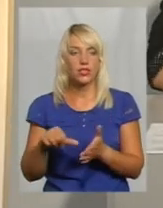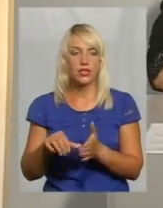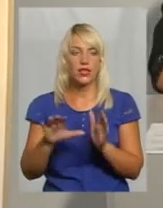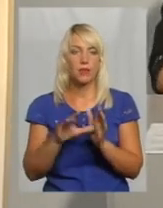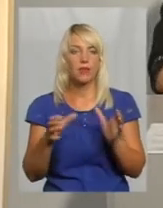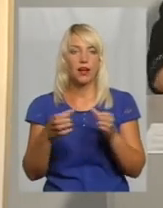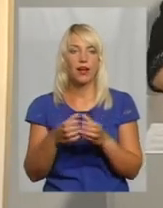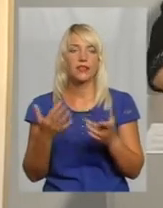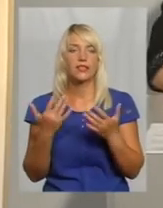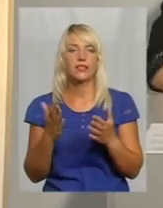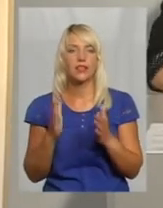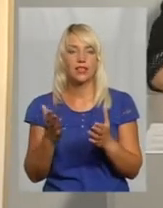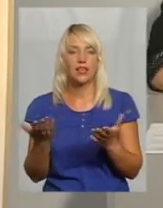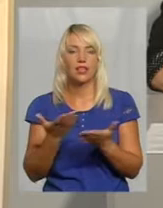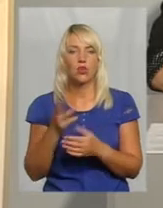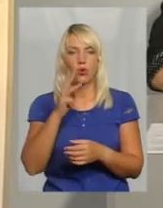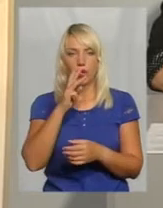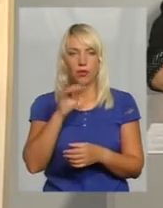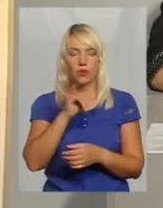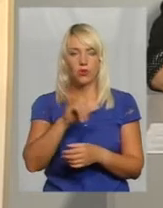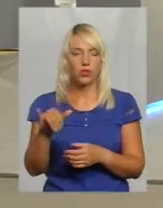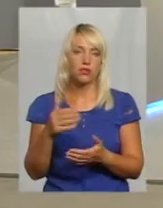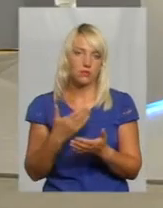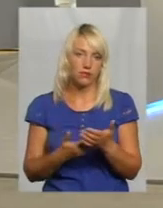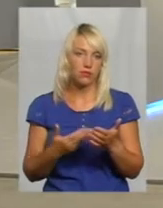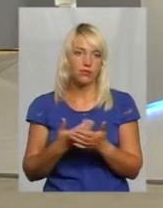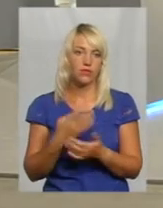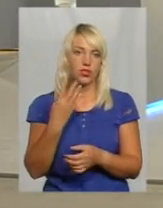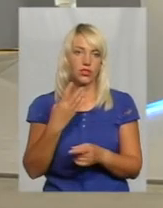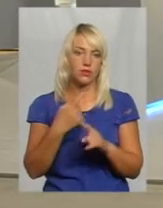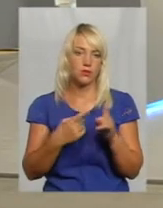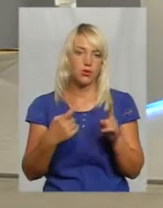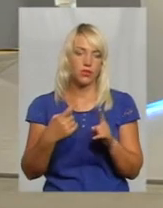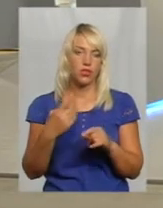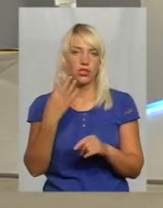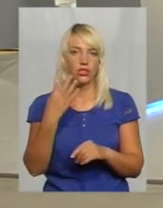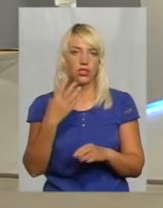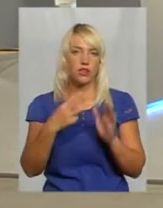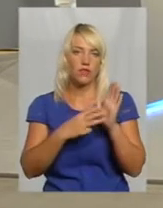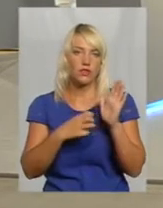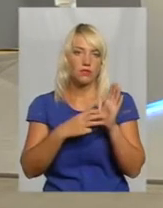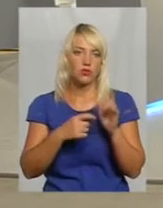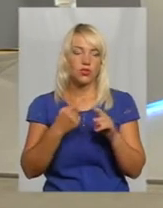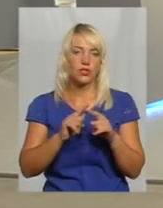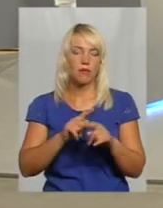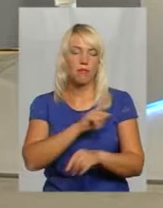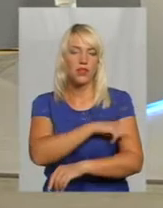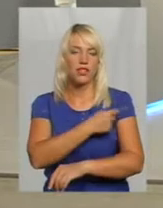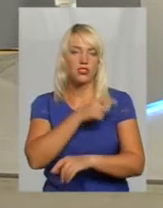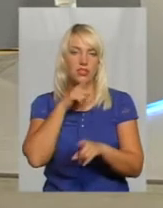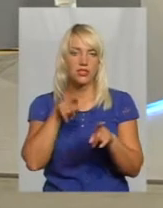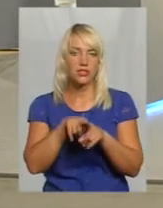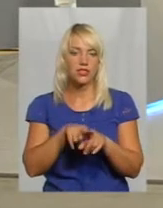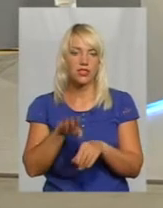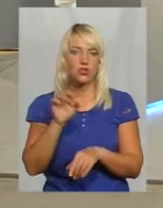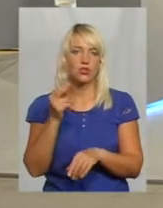бригади скільки? Ну, от які зарплати? Ну, от орієнтовно це десь 4,5-4,800 – це медична сестра і